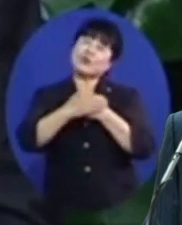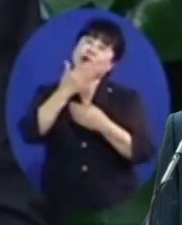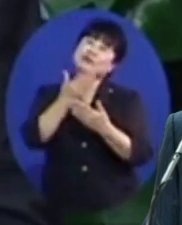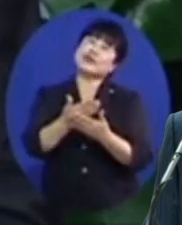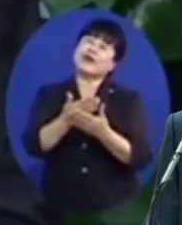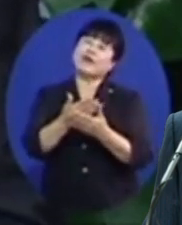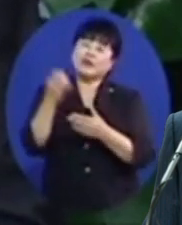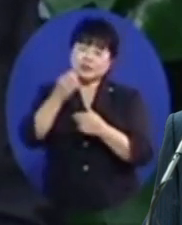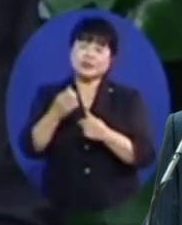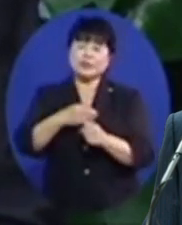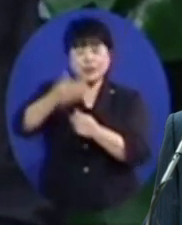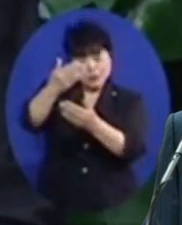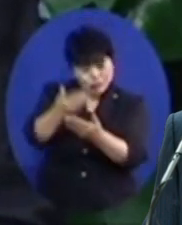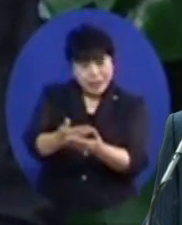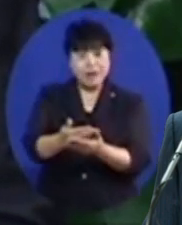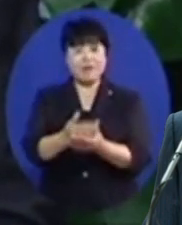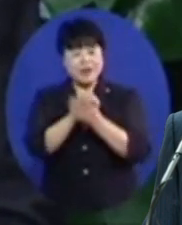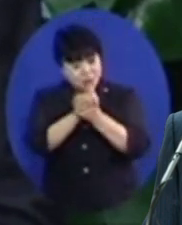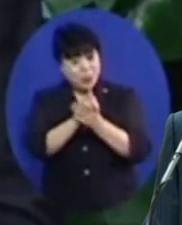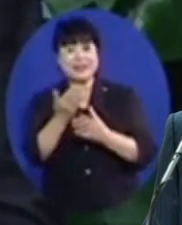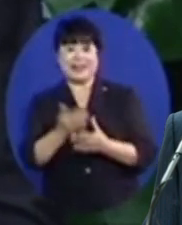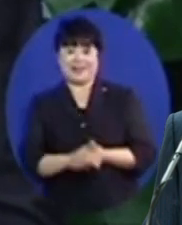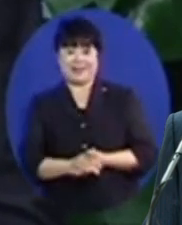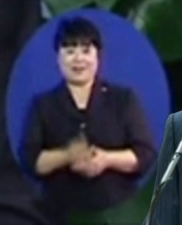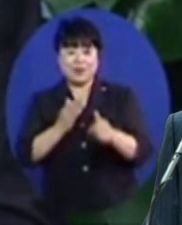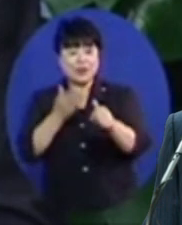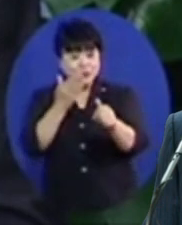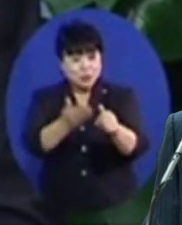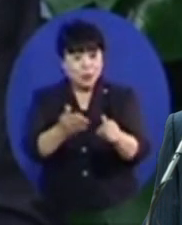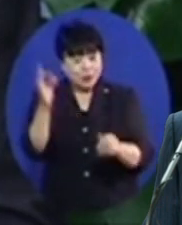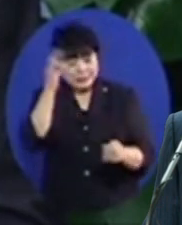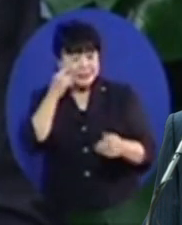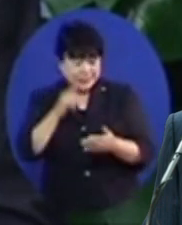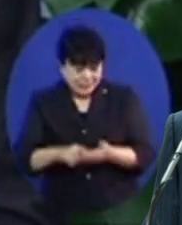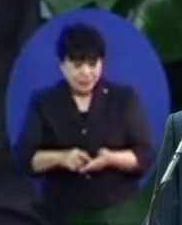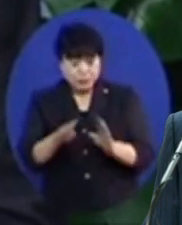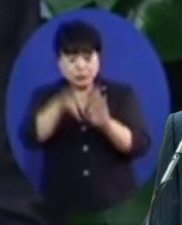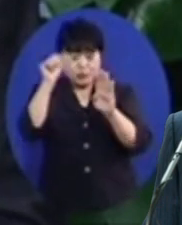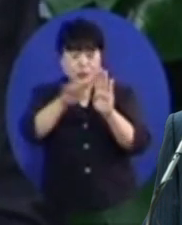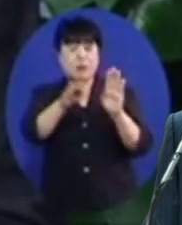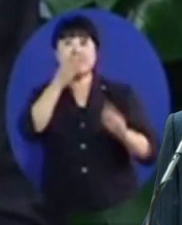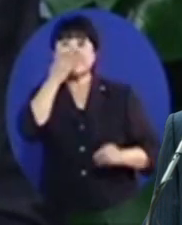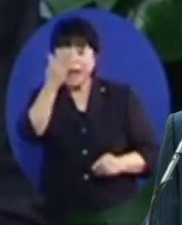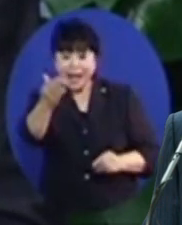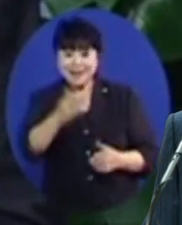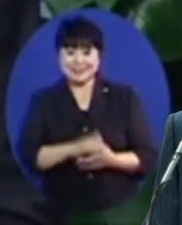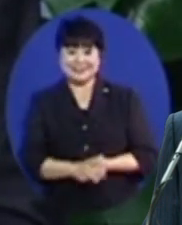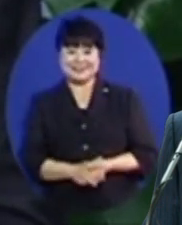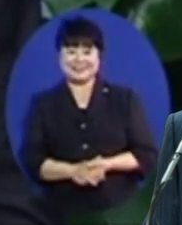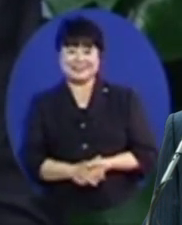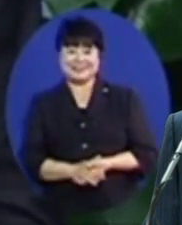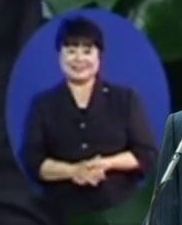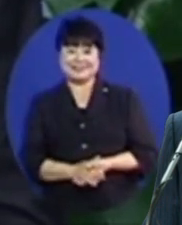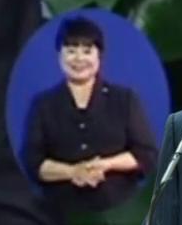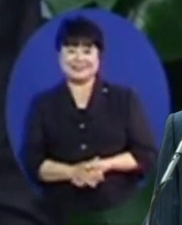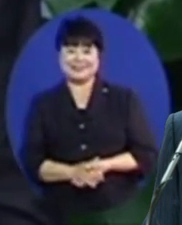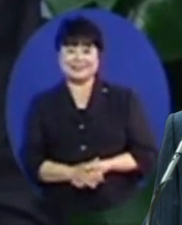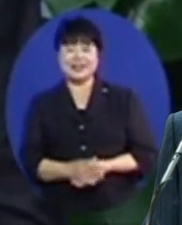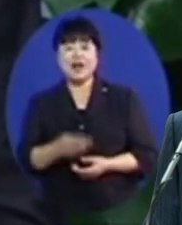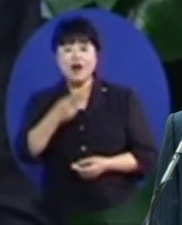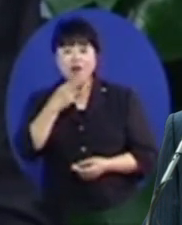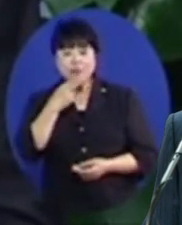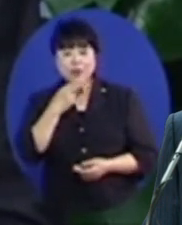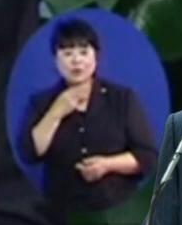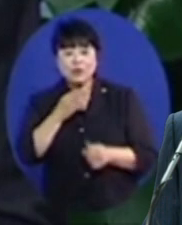위해서 성령을 우리에게 보내신 것입니다. 구하라 주실 것이요 찾아라 찾을 것이요 물들여 열릴 것이라 했습니다. 너희가 없는